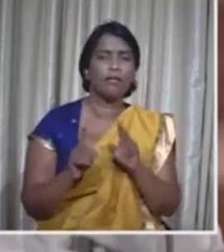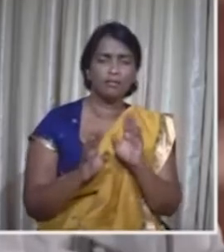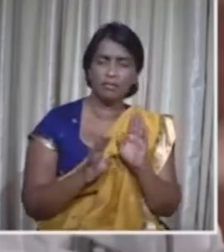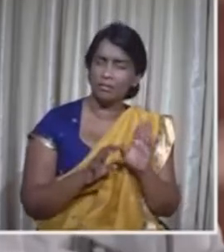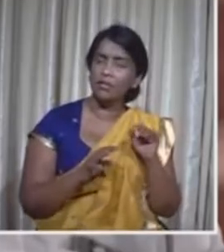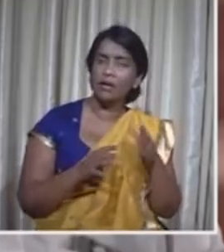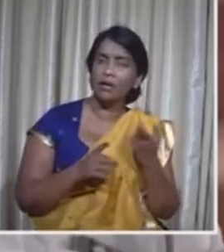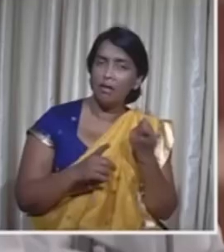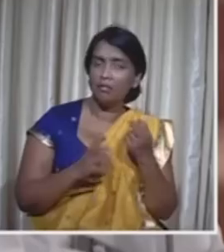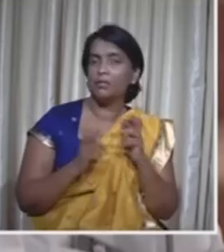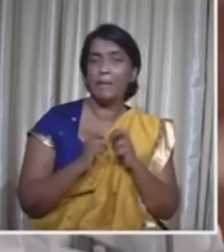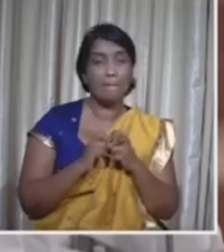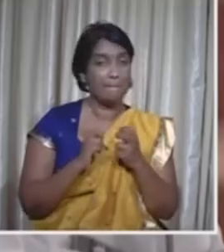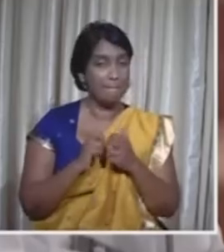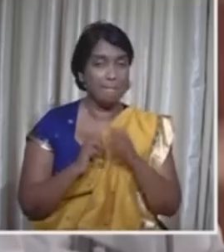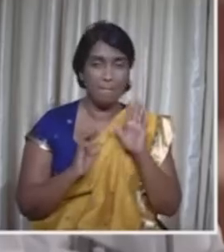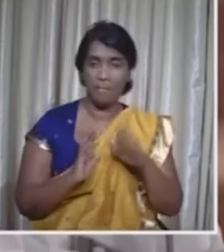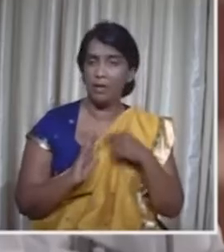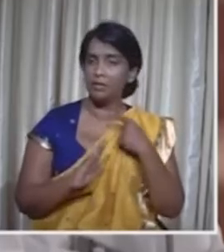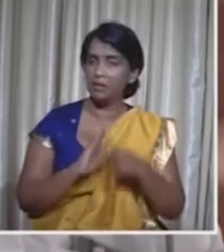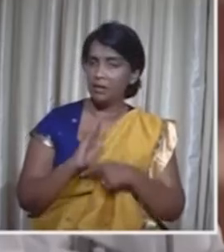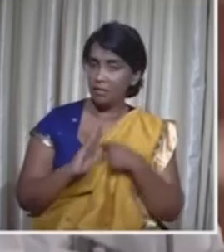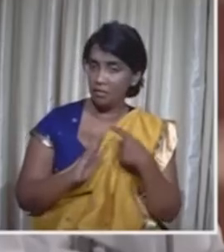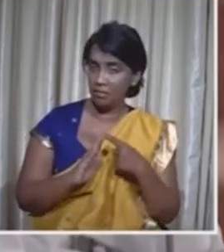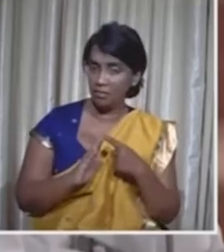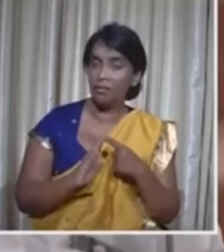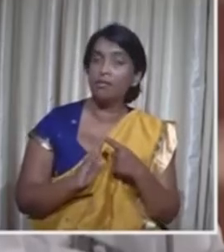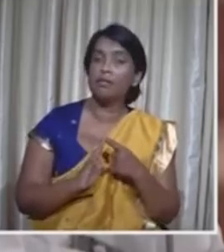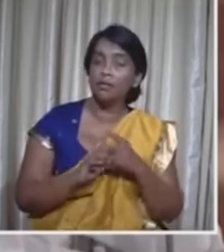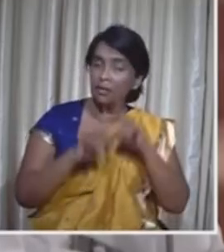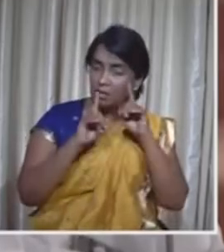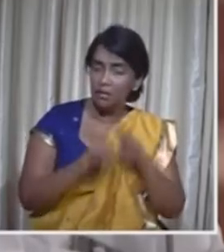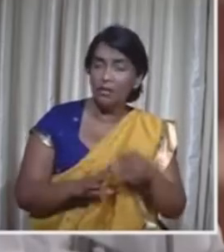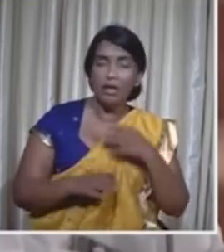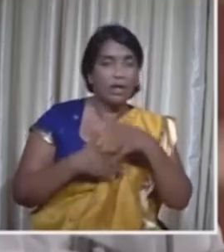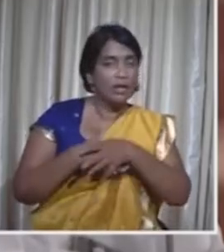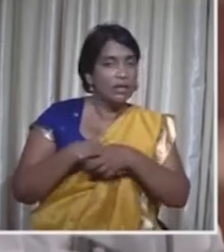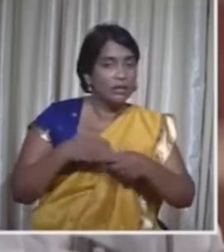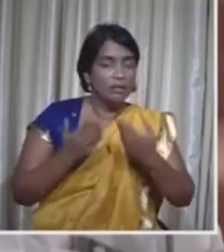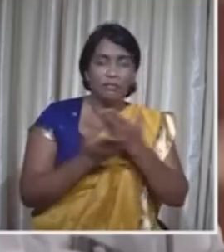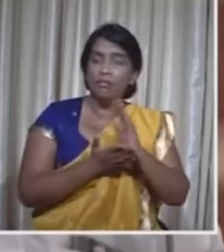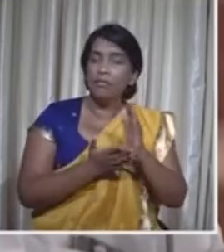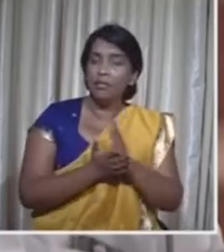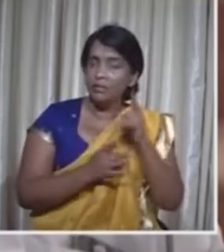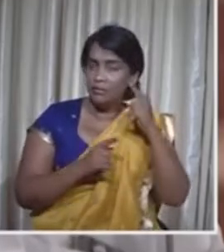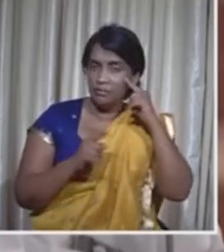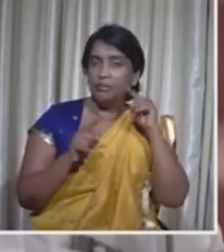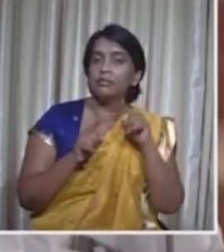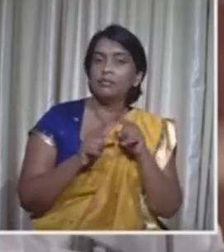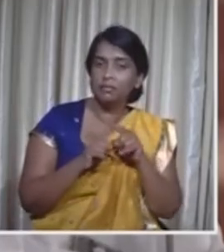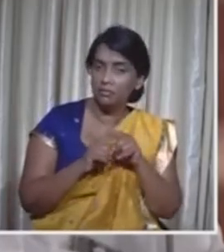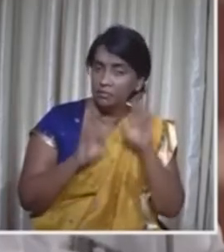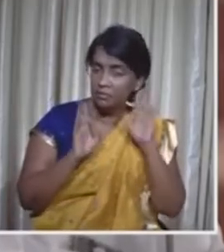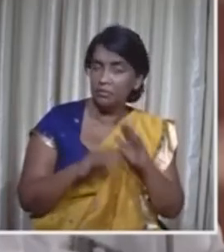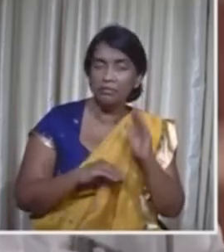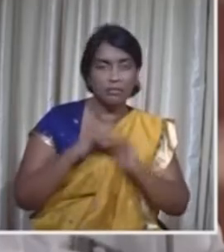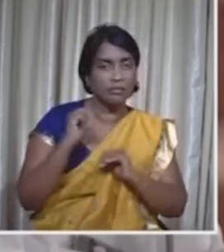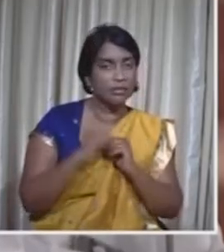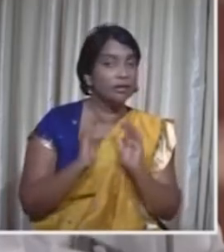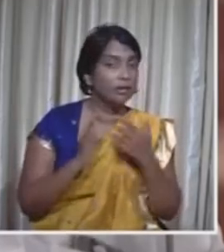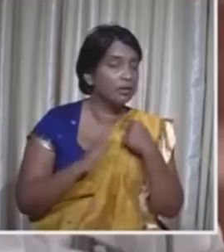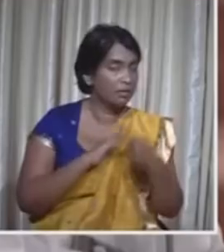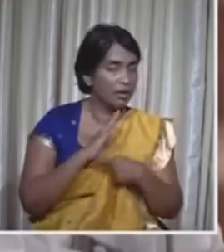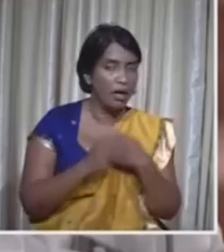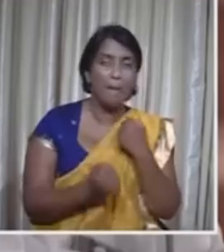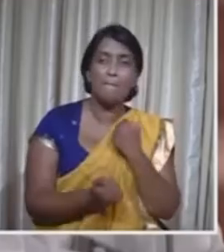மோசமான நிலைக்கு போகிற சூழலிலும் இன்னும் அந்த இனவாதம் என்ற அடிப்படையில் தான் போலீசாரும் இந்த நாடும் செயல்படுகிறது என்பதைத்தான் இந்த ஒவ்வொரு செய்திகளும்